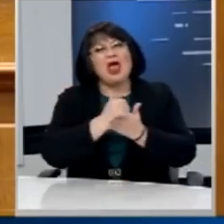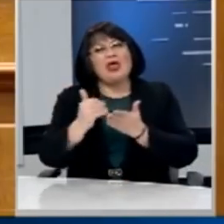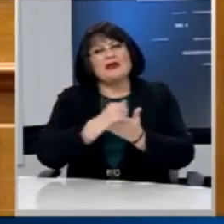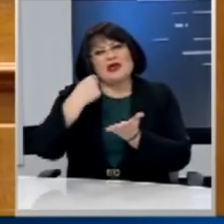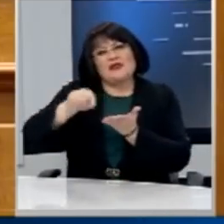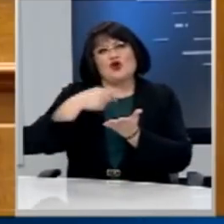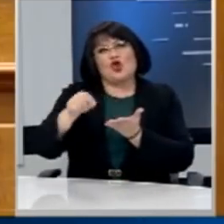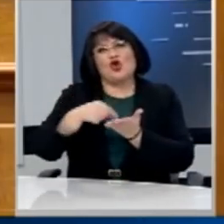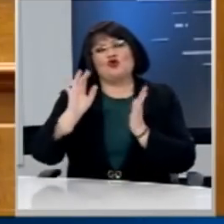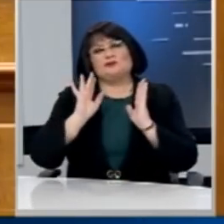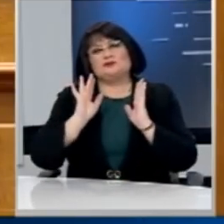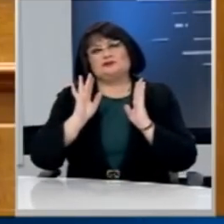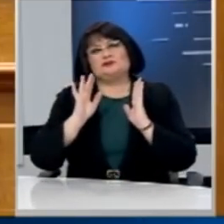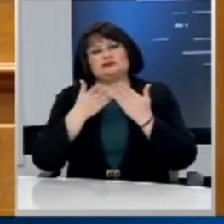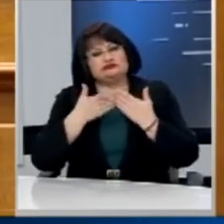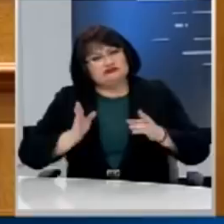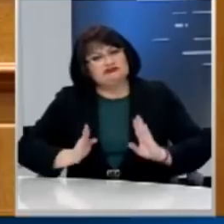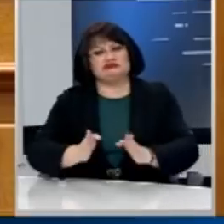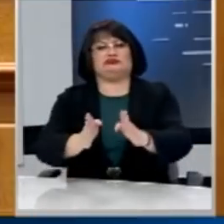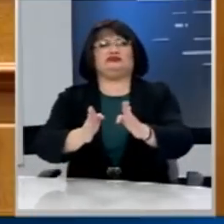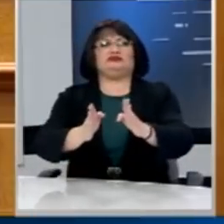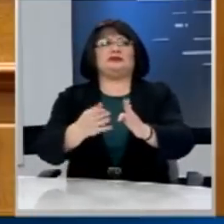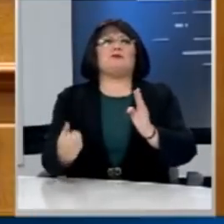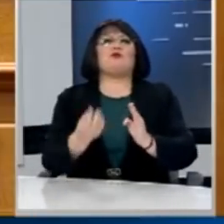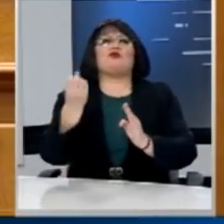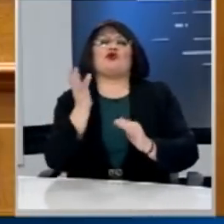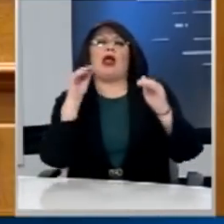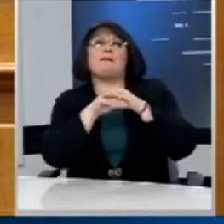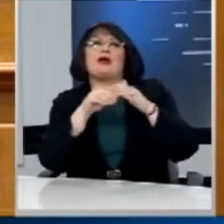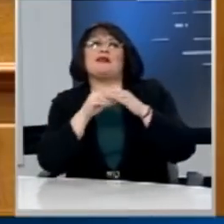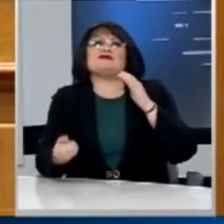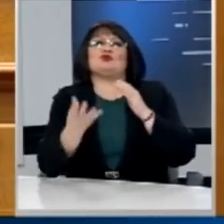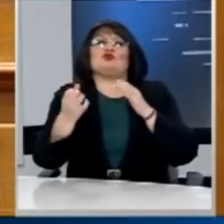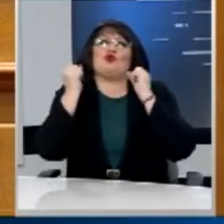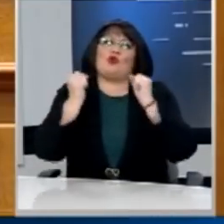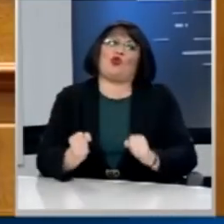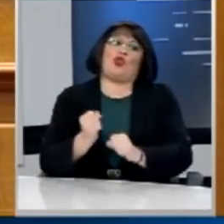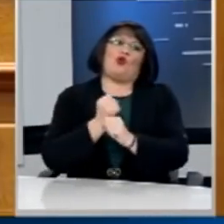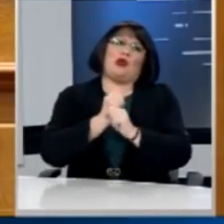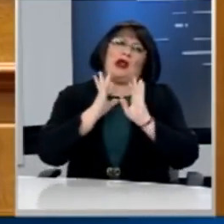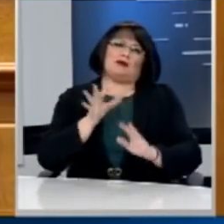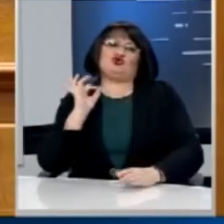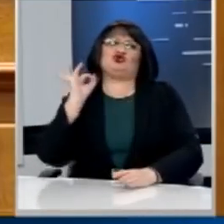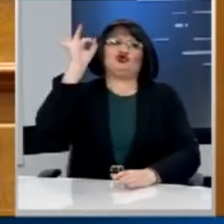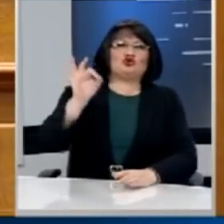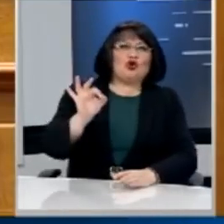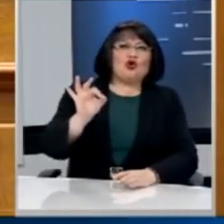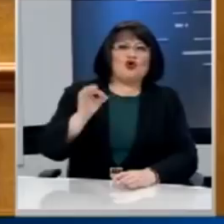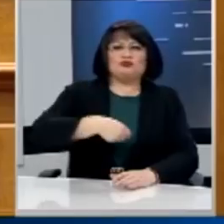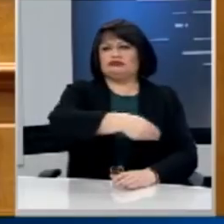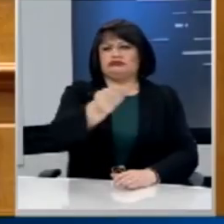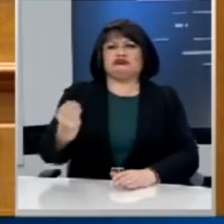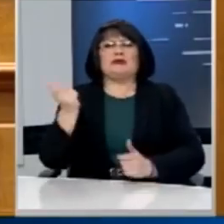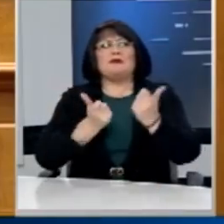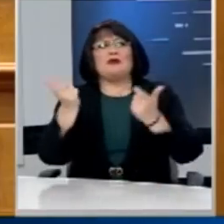αδικίες, αλλά ανοίγοντας και το δρόμο για νέες επενδύσεις και νέες δουλειές. Στόχος μας είναι από τη διανομή